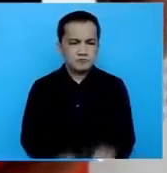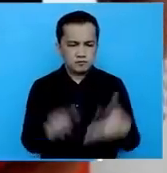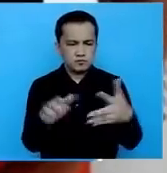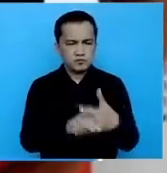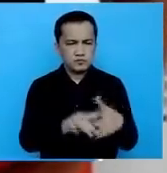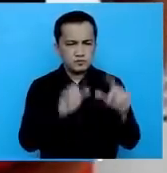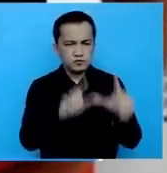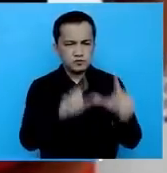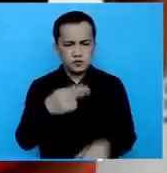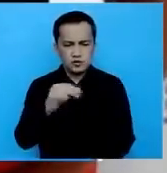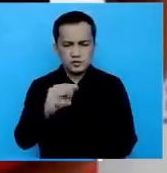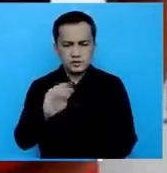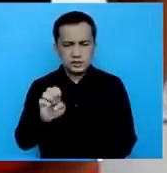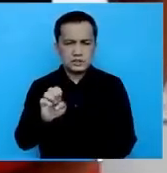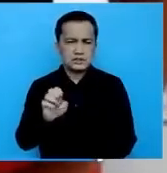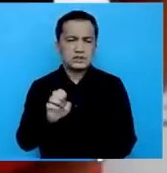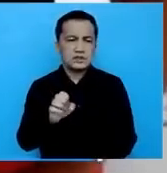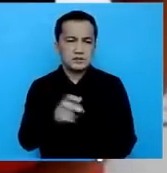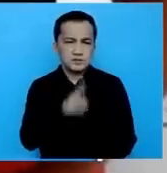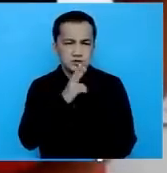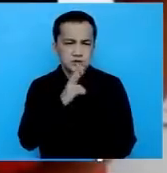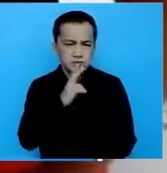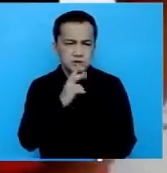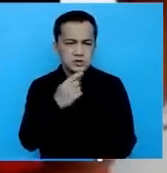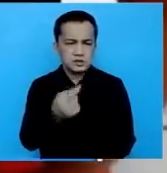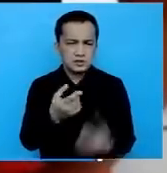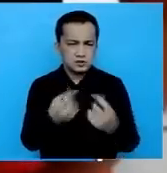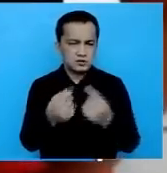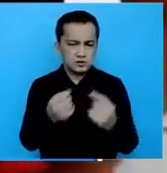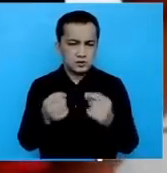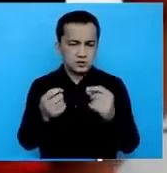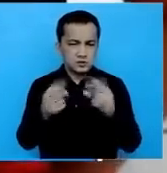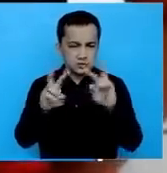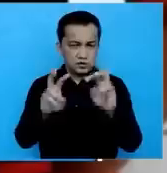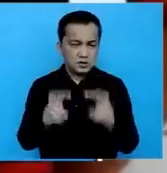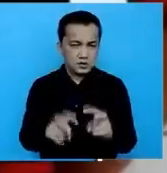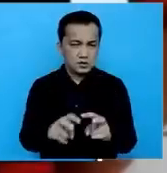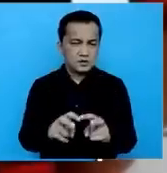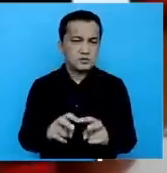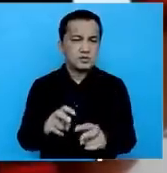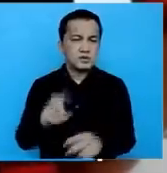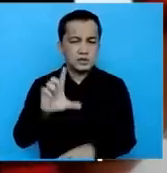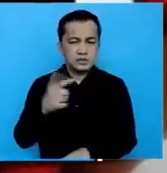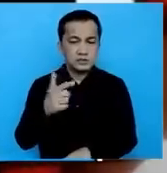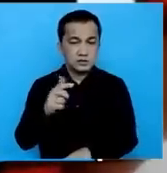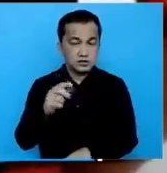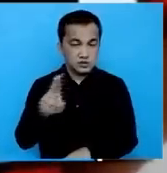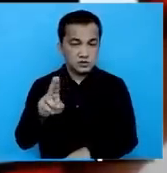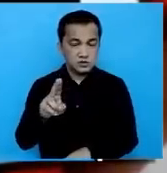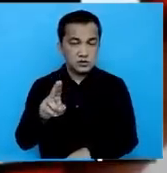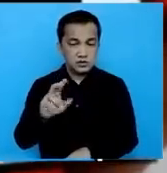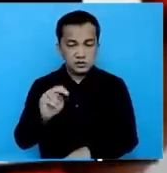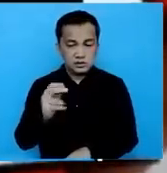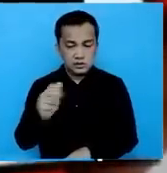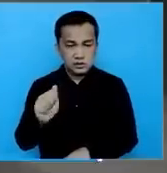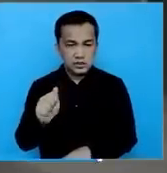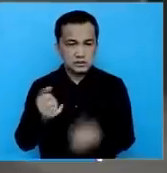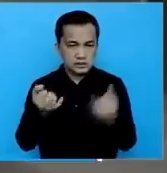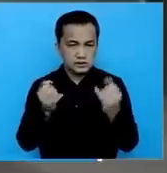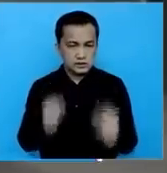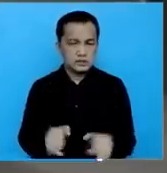reklamong homicide ang mga sospek. Nagsasagawa na ng investigasyon ang lokal na pamahalaan ng Naga City sa